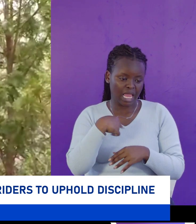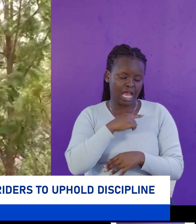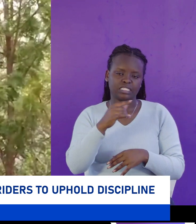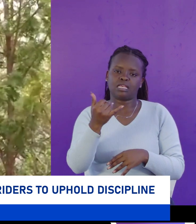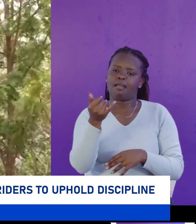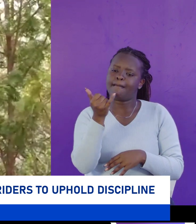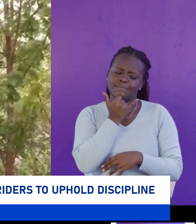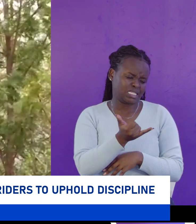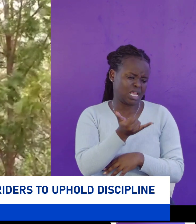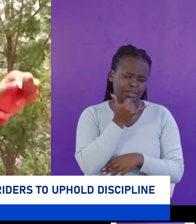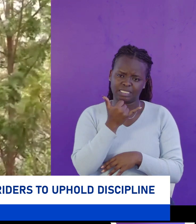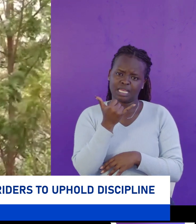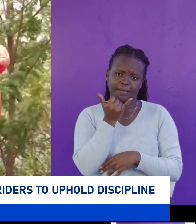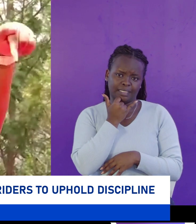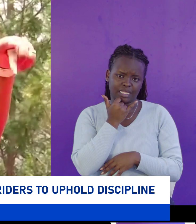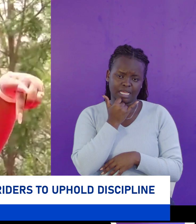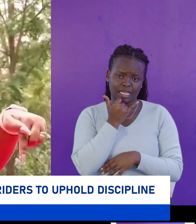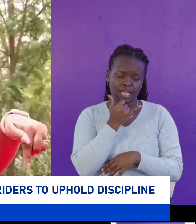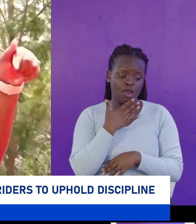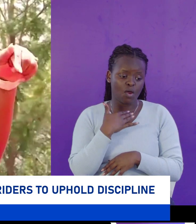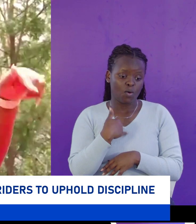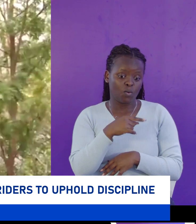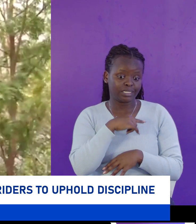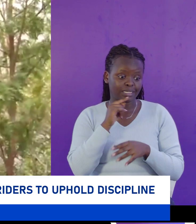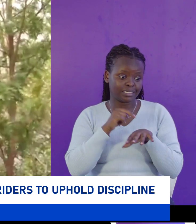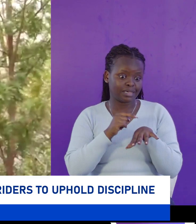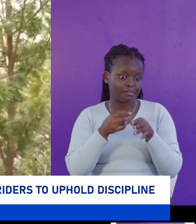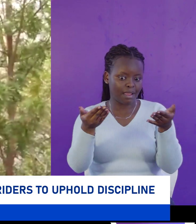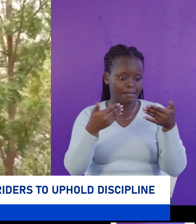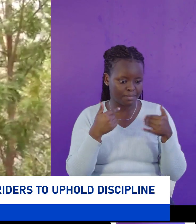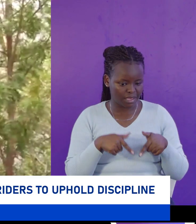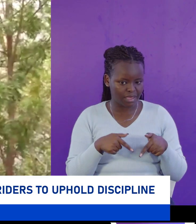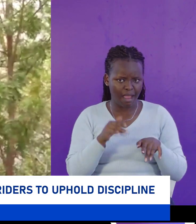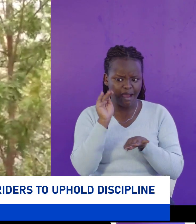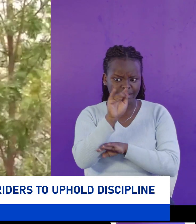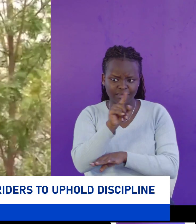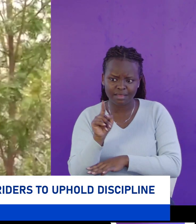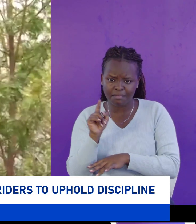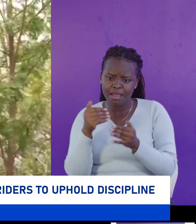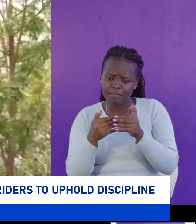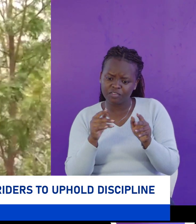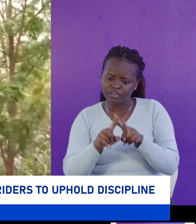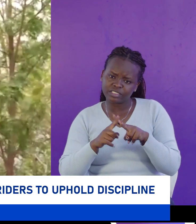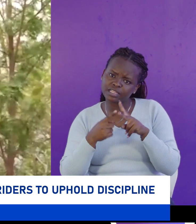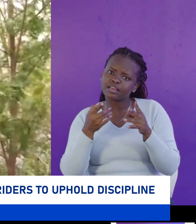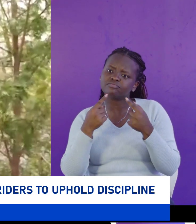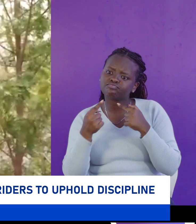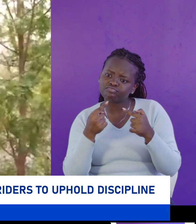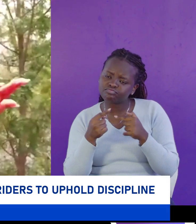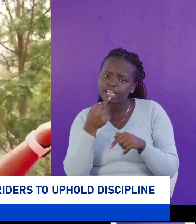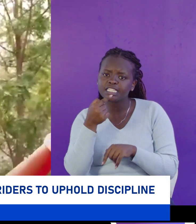tunakosea. Sisi tunataka wakija hapa muwaulize Kabla waanze mazungumzo,